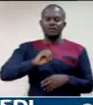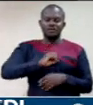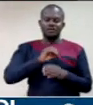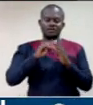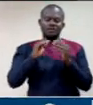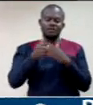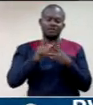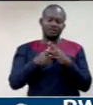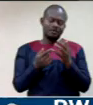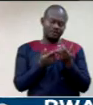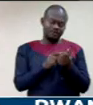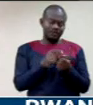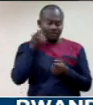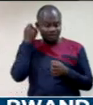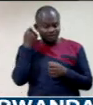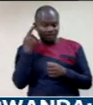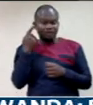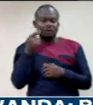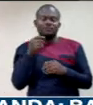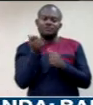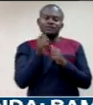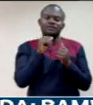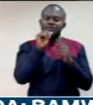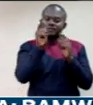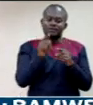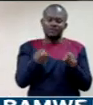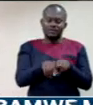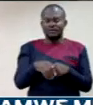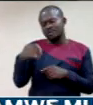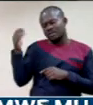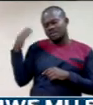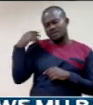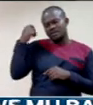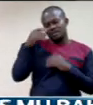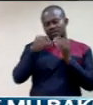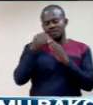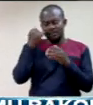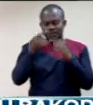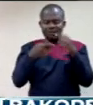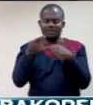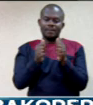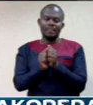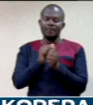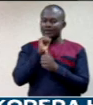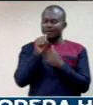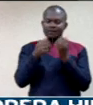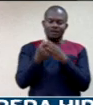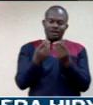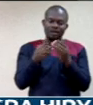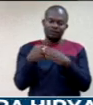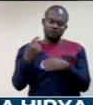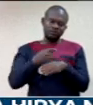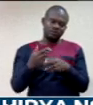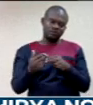yatangiye kutubarira kandi urumva abakiriya ntibakiza nyine nk'uko bazaga mbere. Urumva ko biramutse bikomeje ntago byazatworohera mu minsi